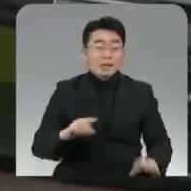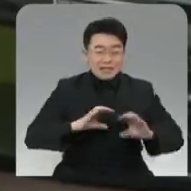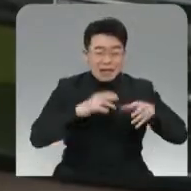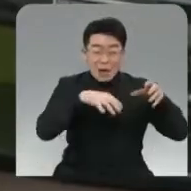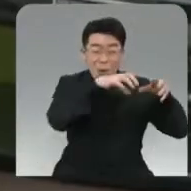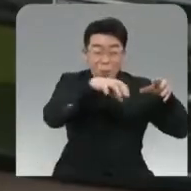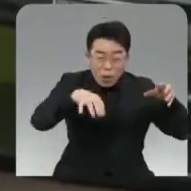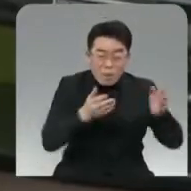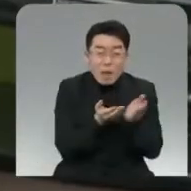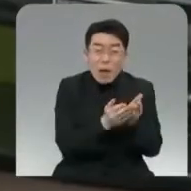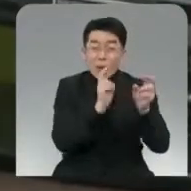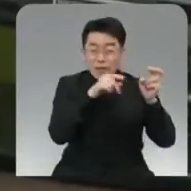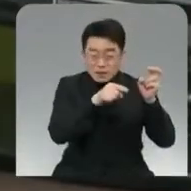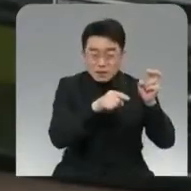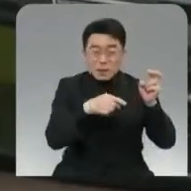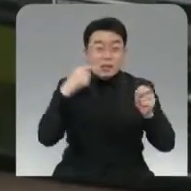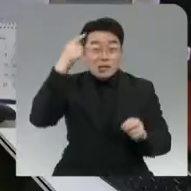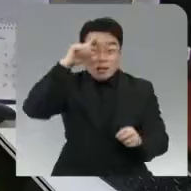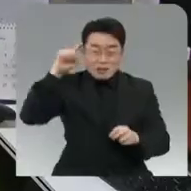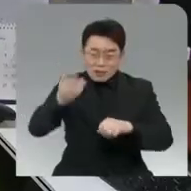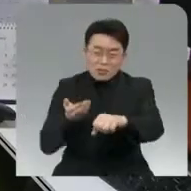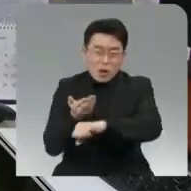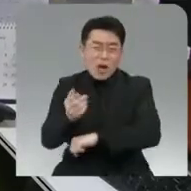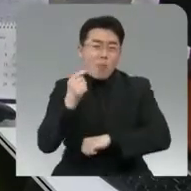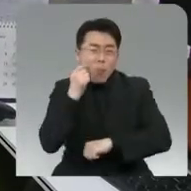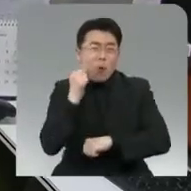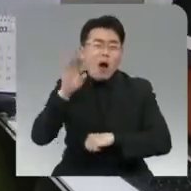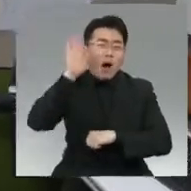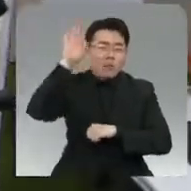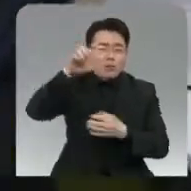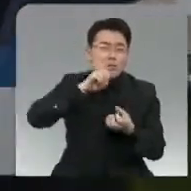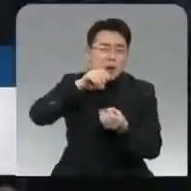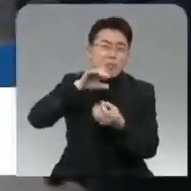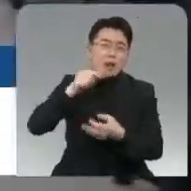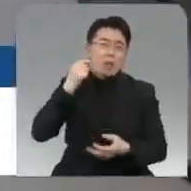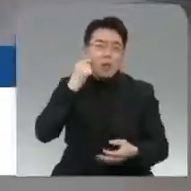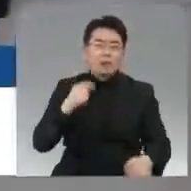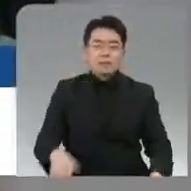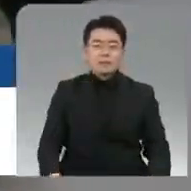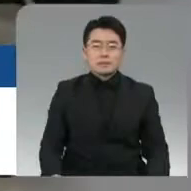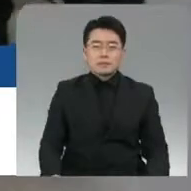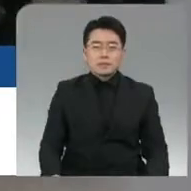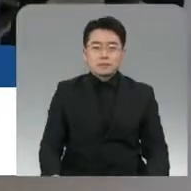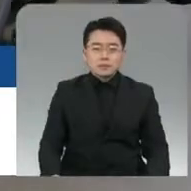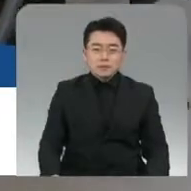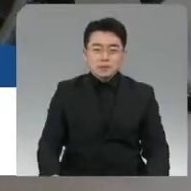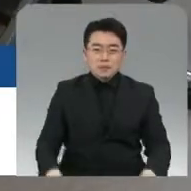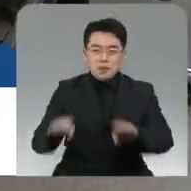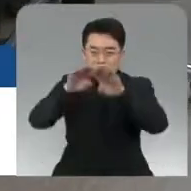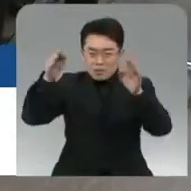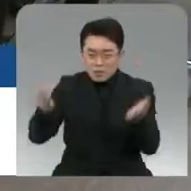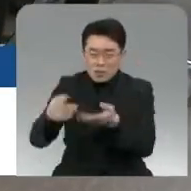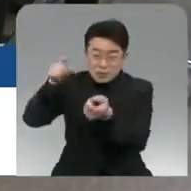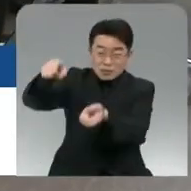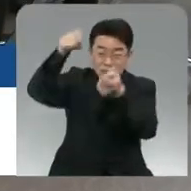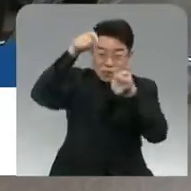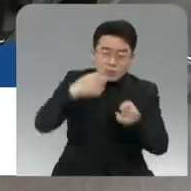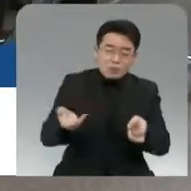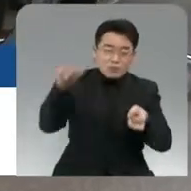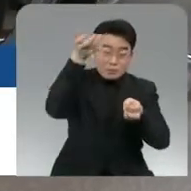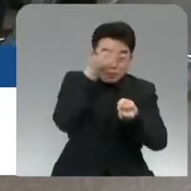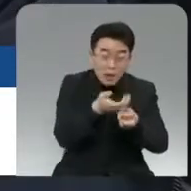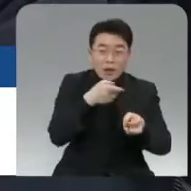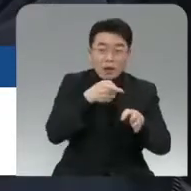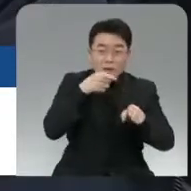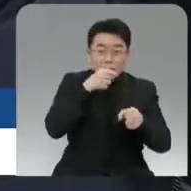иенах другой компании экспортирующие портативные газовые оборудования в украину морским путем пришлось отправить